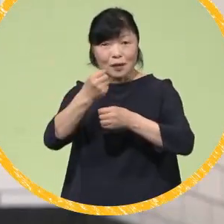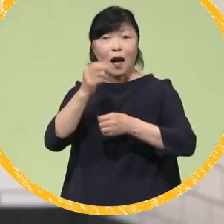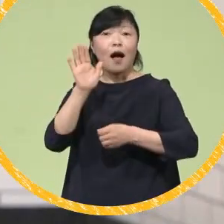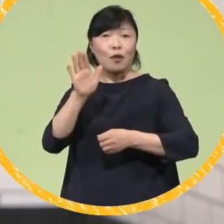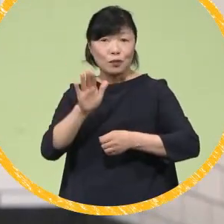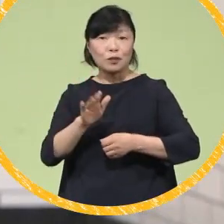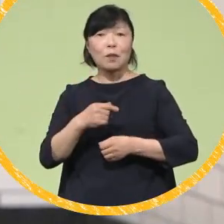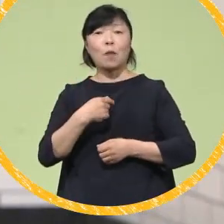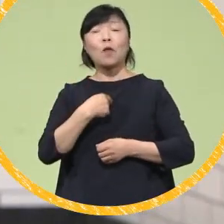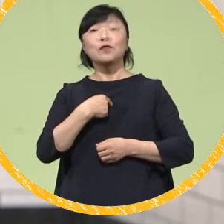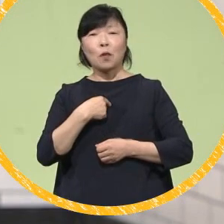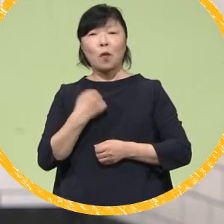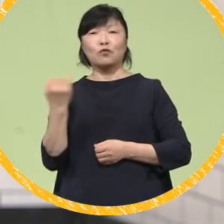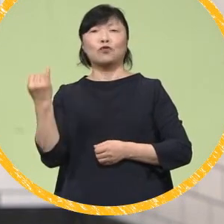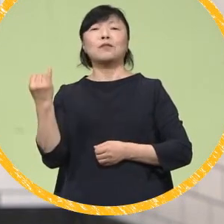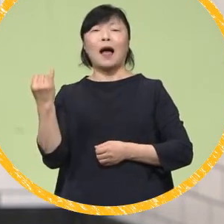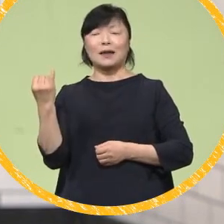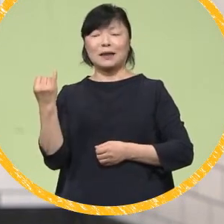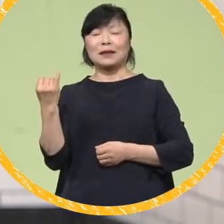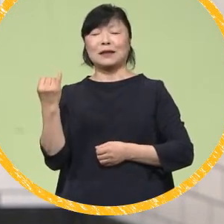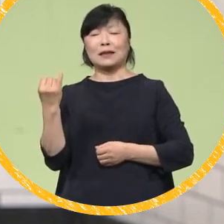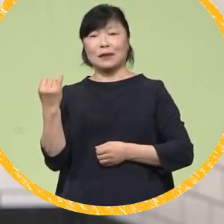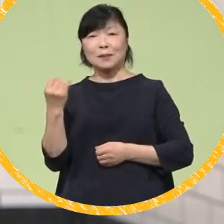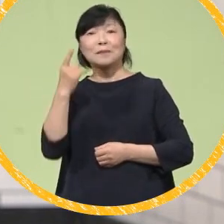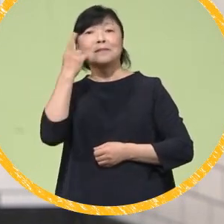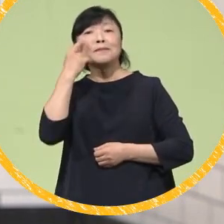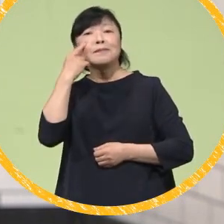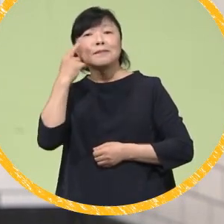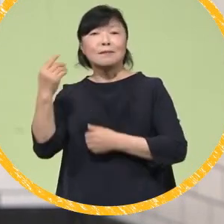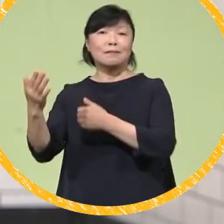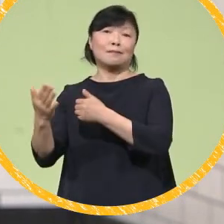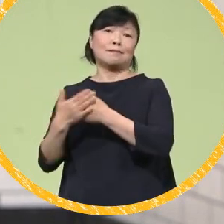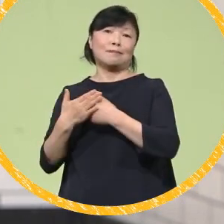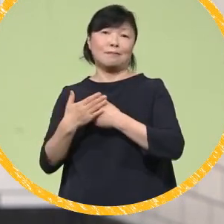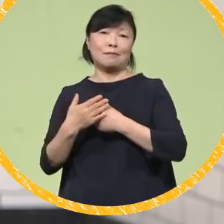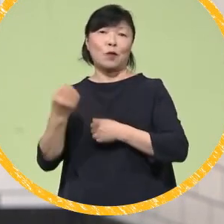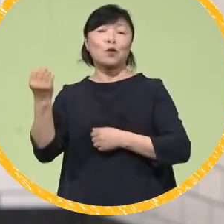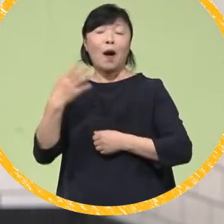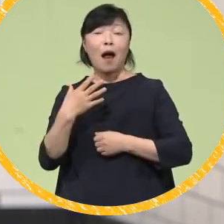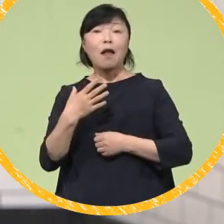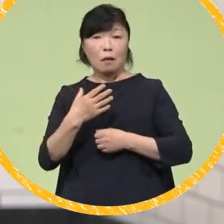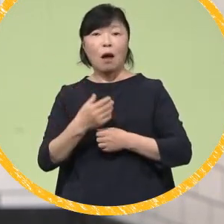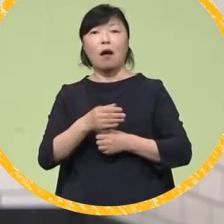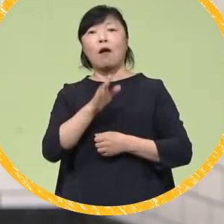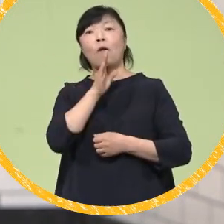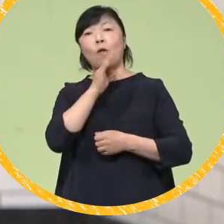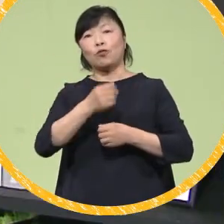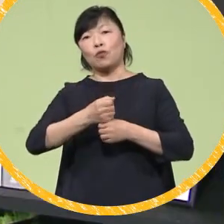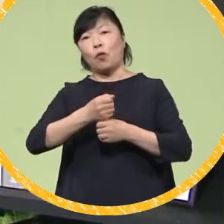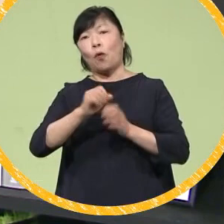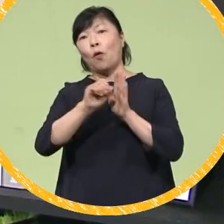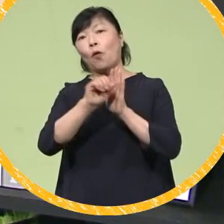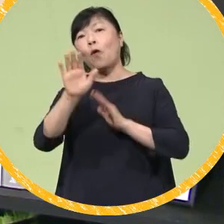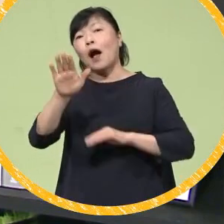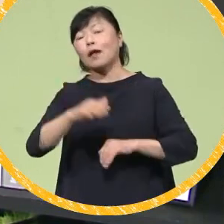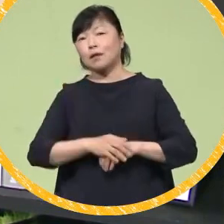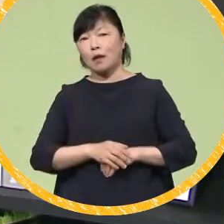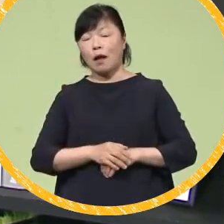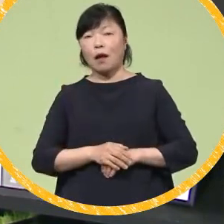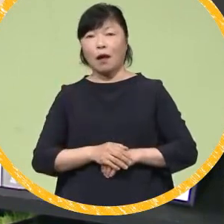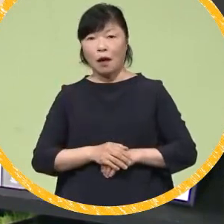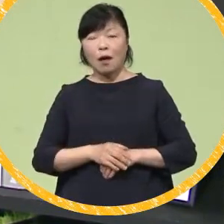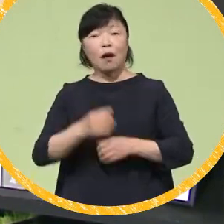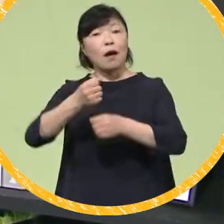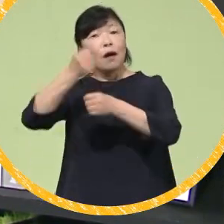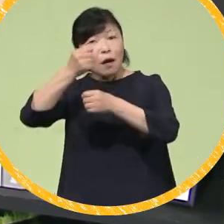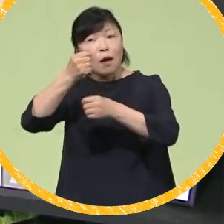ですけども、はい、僕もあの妻に騙されたと思って使ってみなさいと言われて使ったんですけど、はい、これ効果的なんですよね。 全然違いますか？ はい、